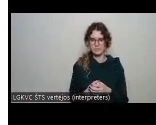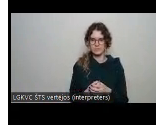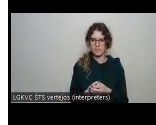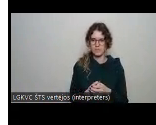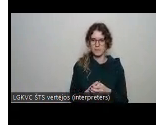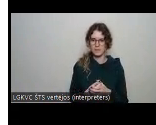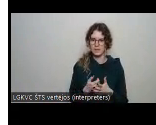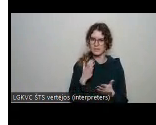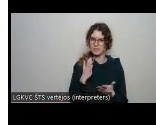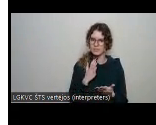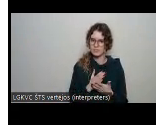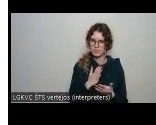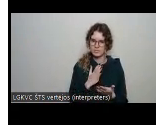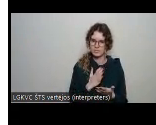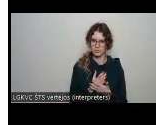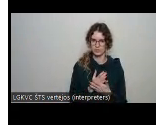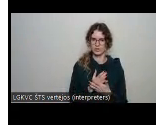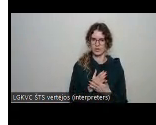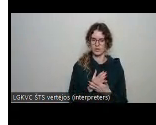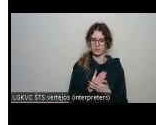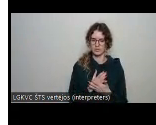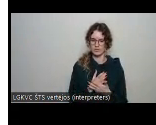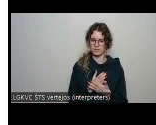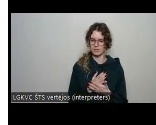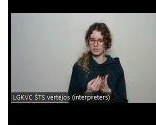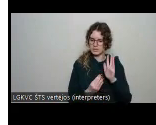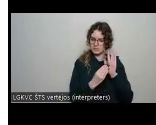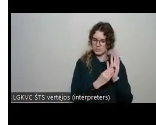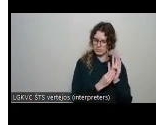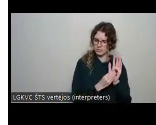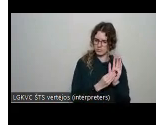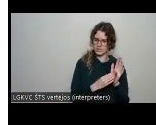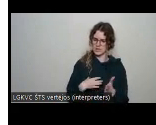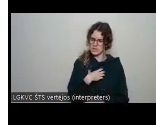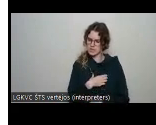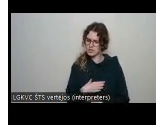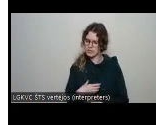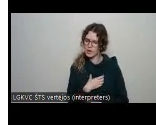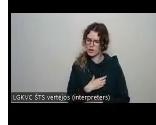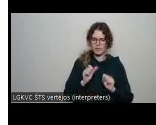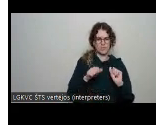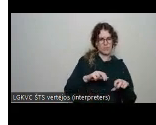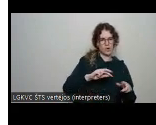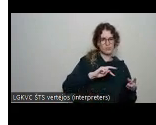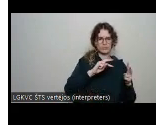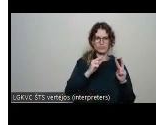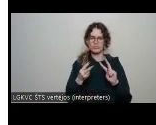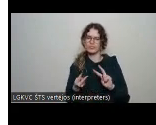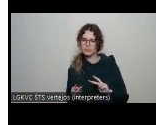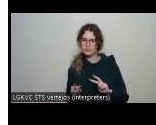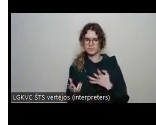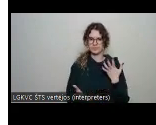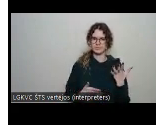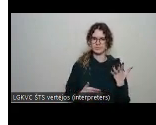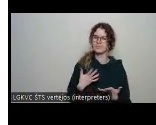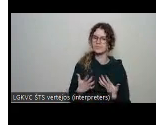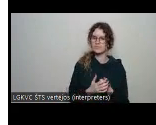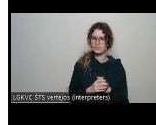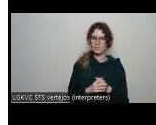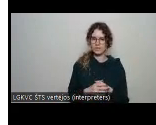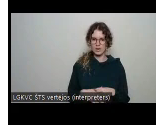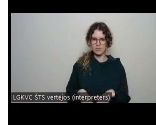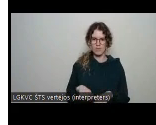būtina užtikrinti aktualumą, gebėjimą keistis, lankstumą, užtikrinti